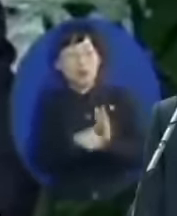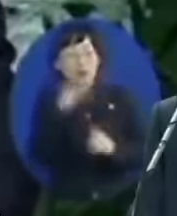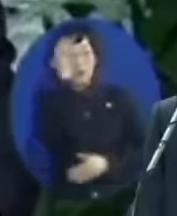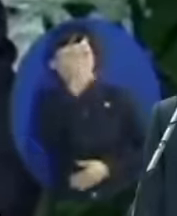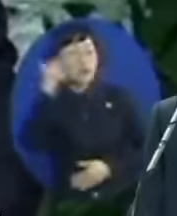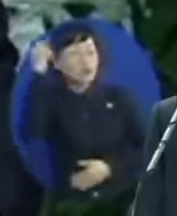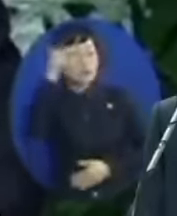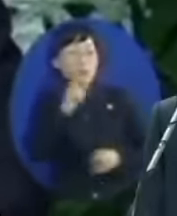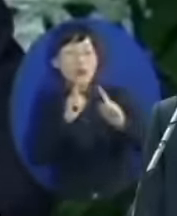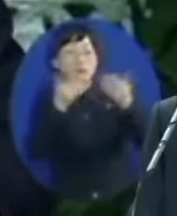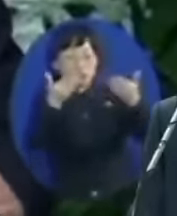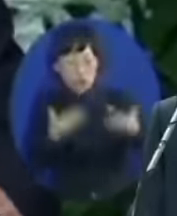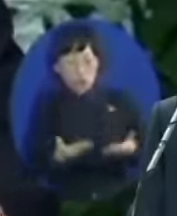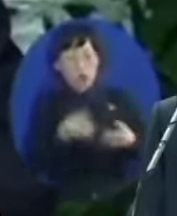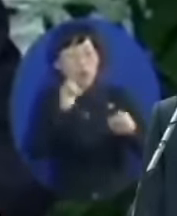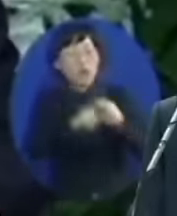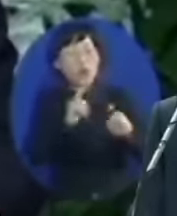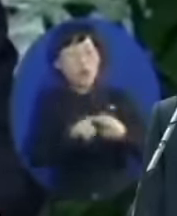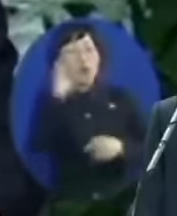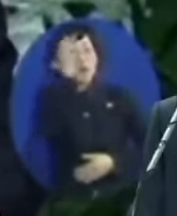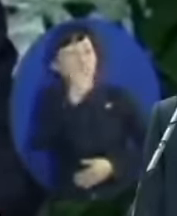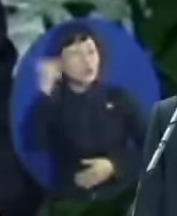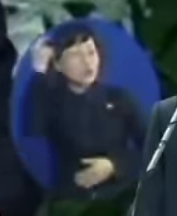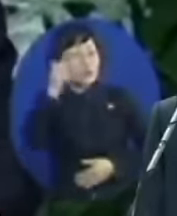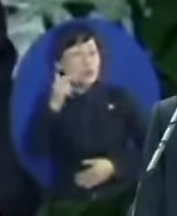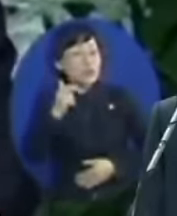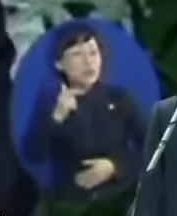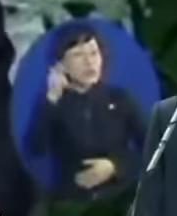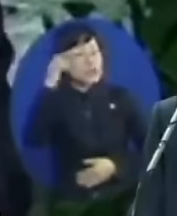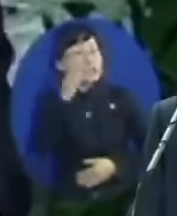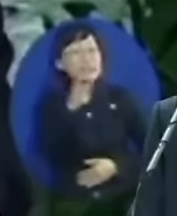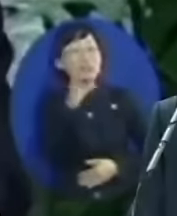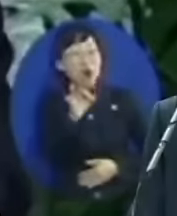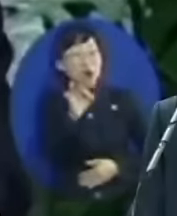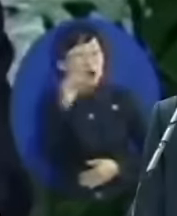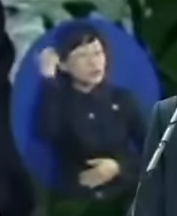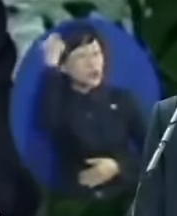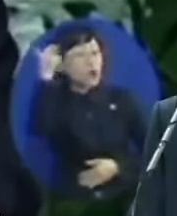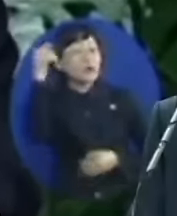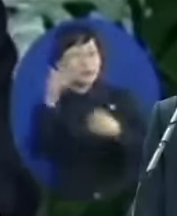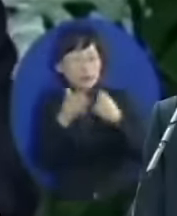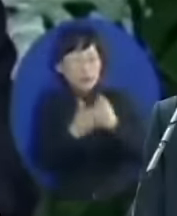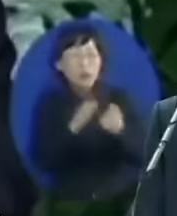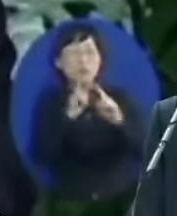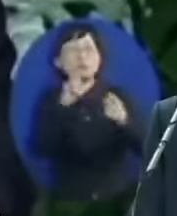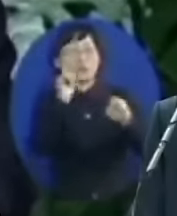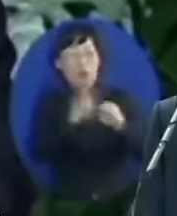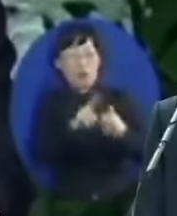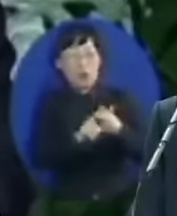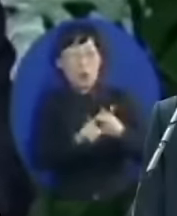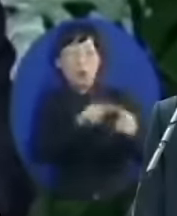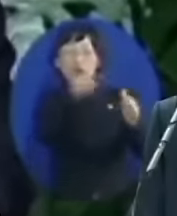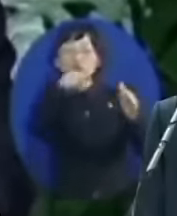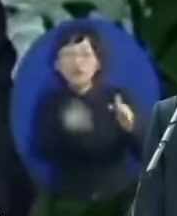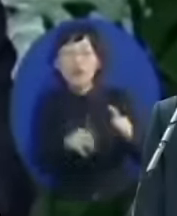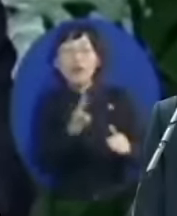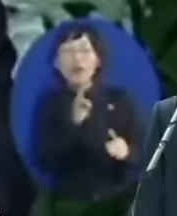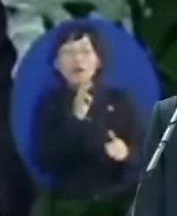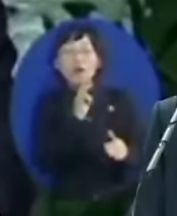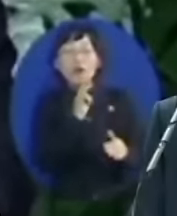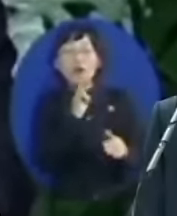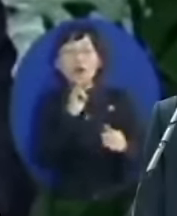말씀했다. 성령은 영인데 영으로 말씀하는 건 못 알아듣잖아요. 그 중에 있는 어떤 예언의 은사를 가진 사람의 입을